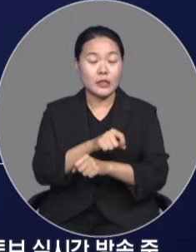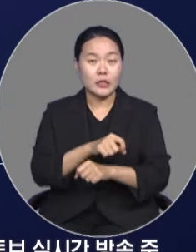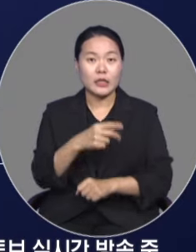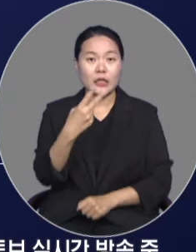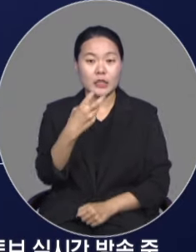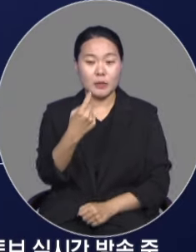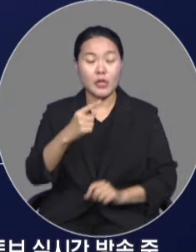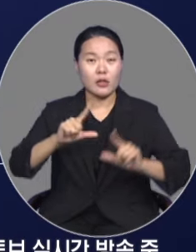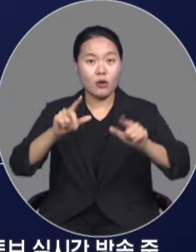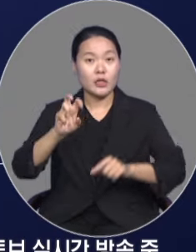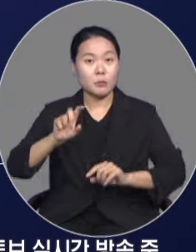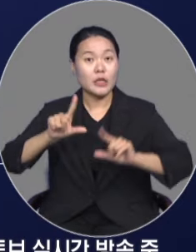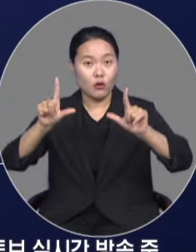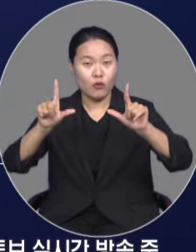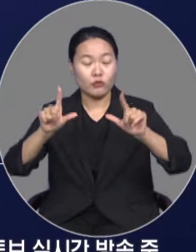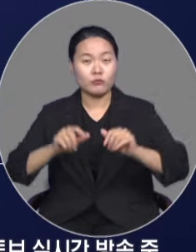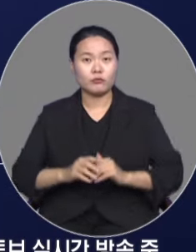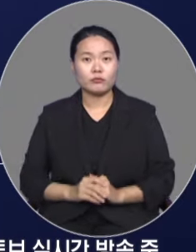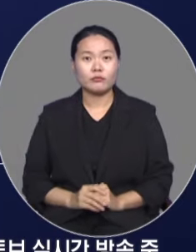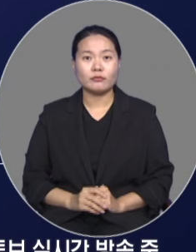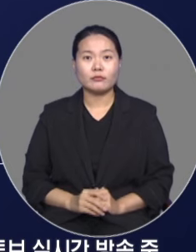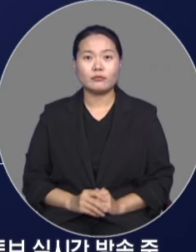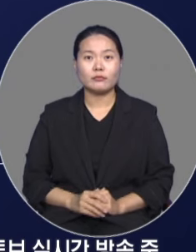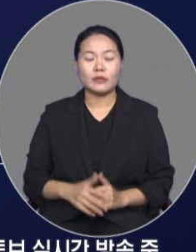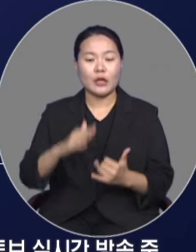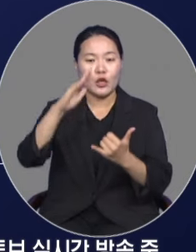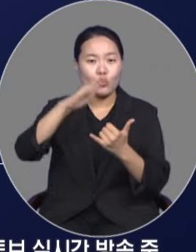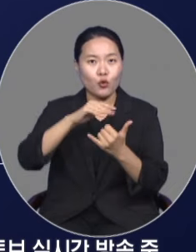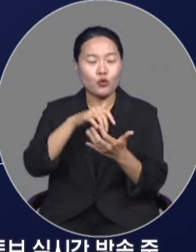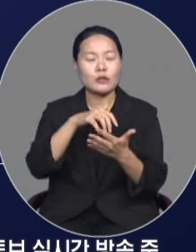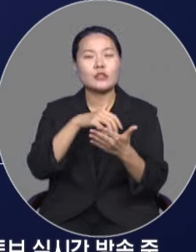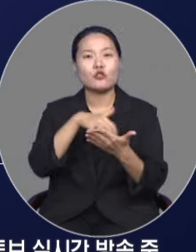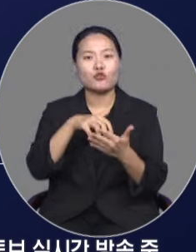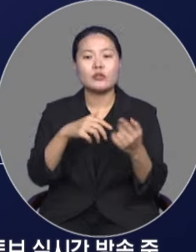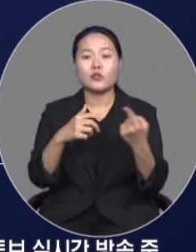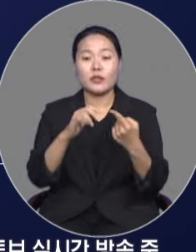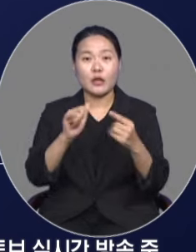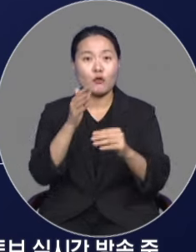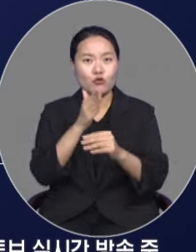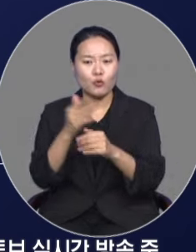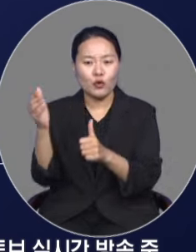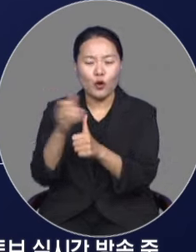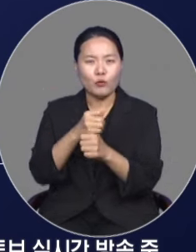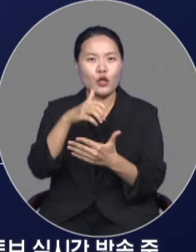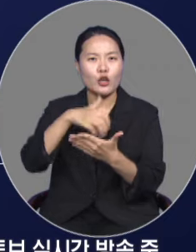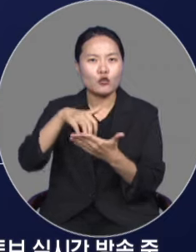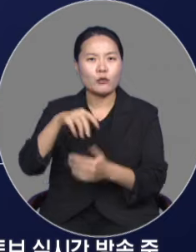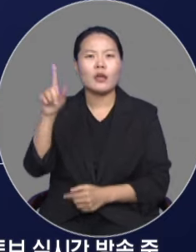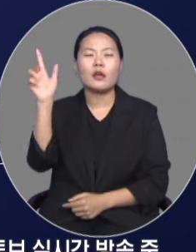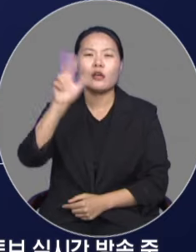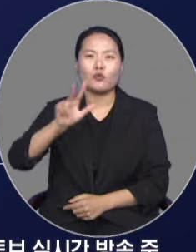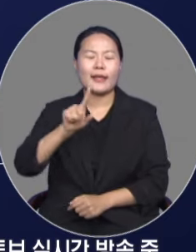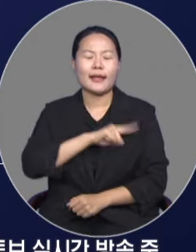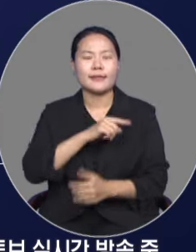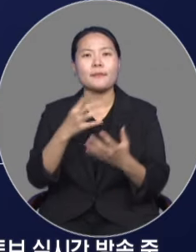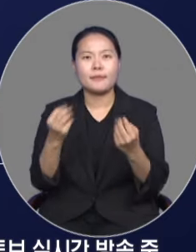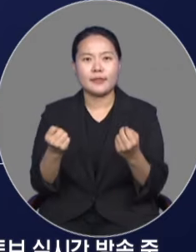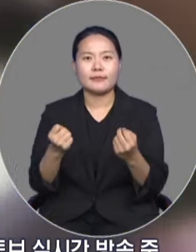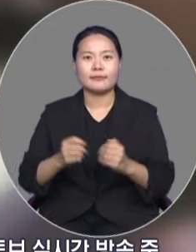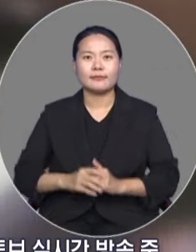지난 2021년과 2022년에는 소년 인구 1,000명당 검거된 소년범 수가 전국에서 가장